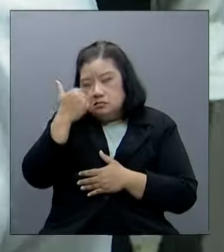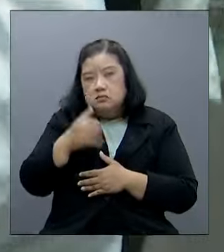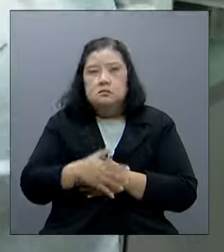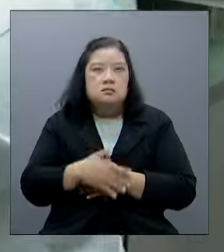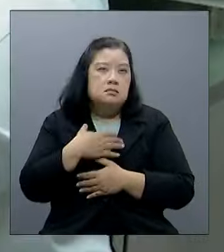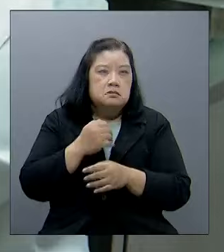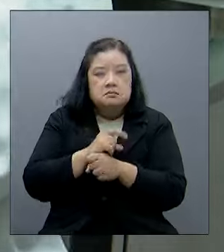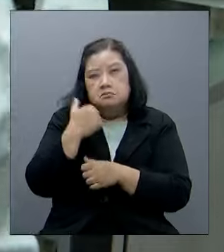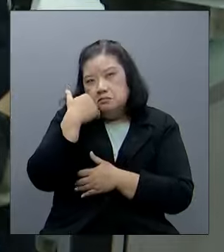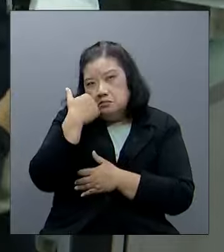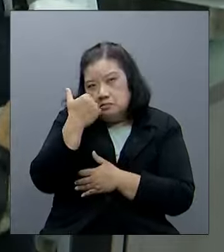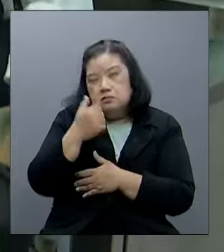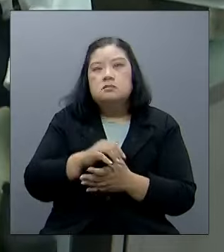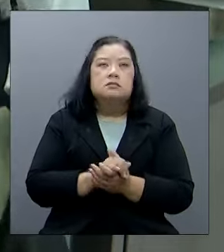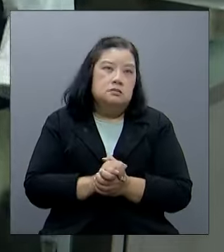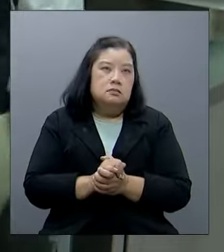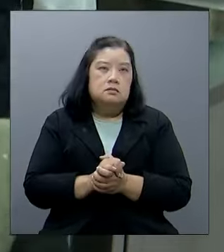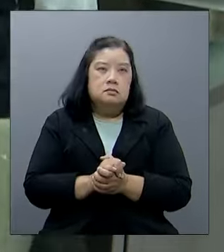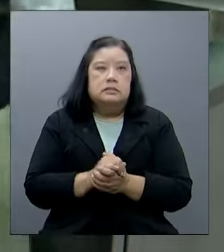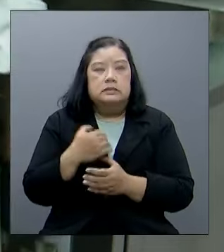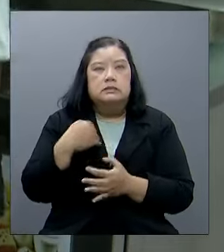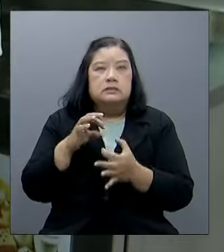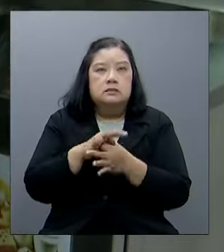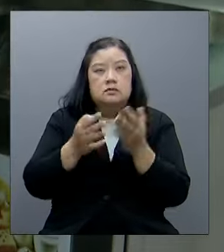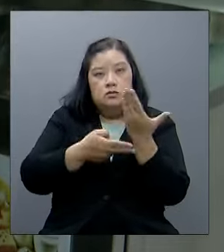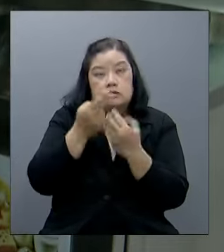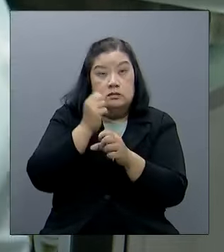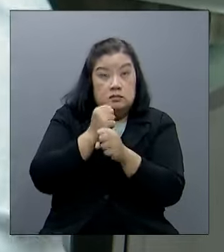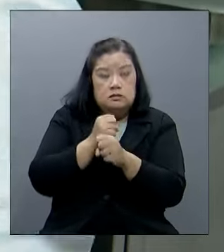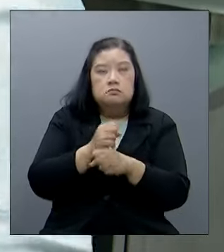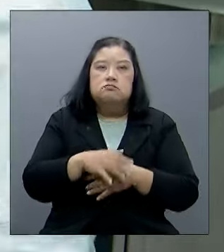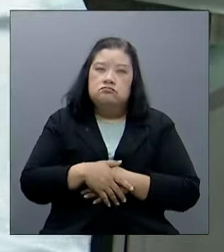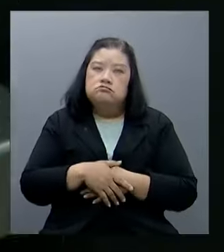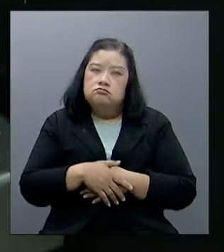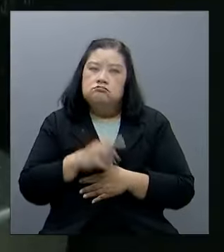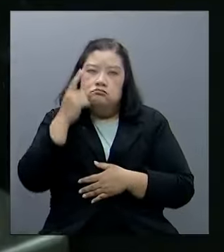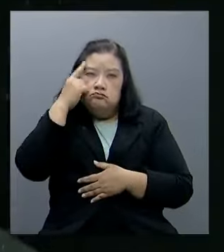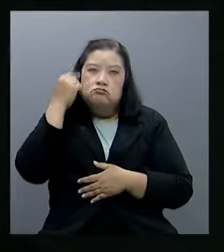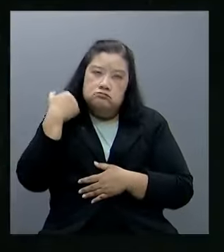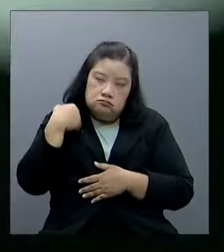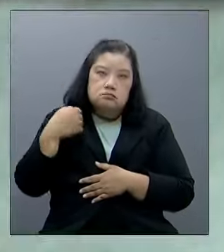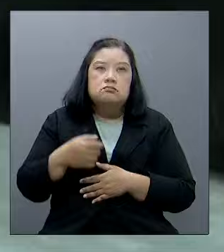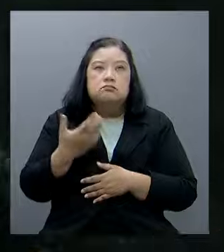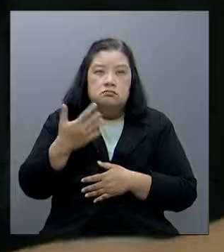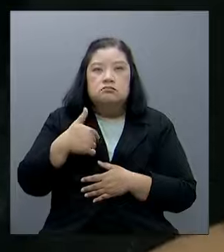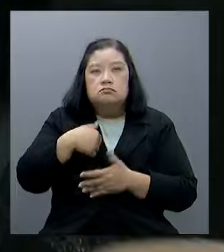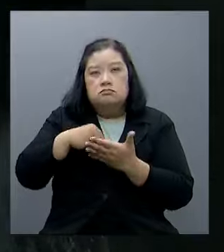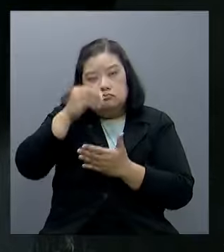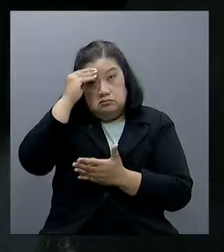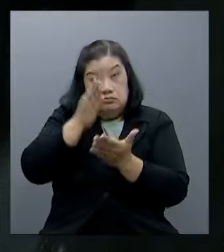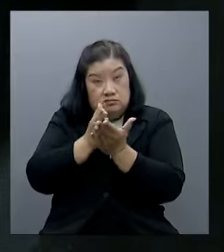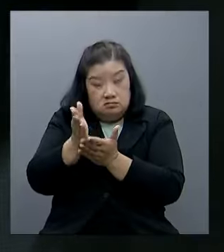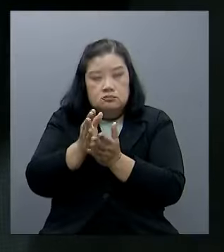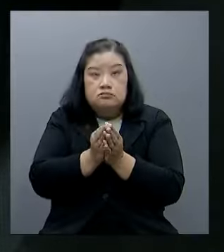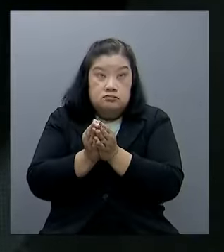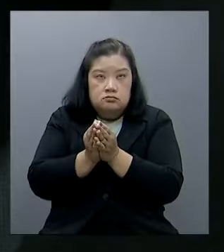างๆสักเท่าไหร่ค่ะก็เลยมองว่าด้านการโรงแรมมันสามารถช่วยหนูได้ค่ะแล้วหนูก็เรียนที่แผนกคิทเช่นค่ะหนูเป็นคนที่ชอบทำอาห